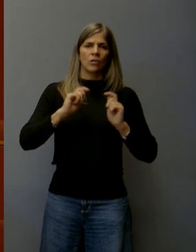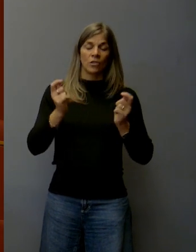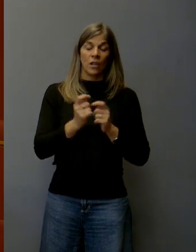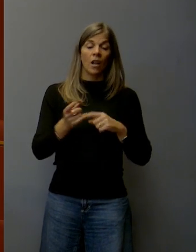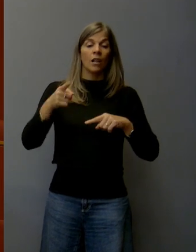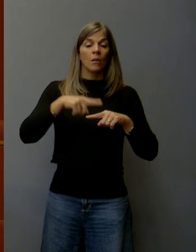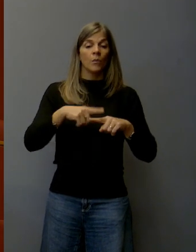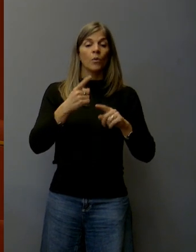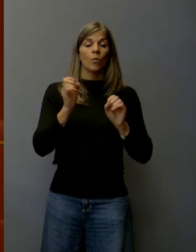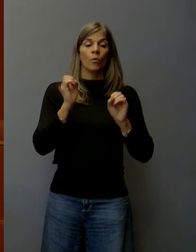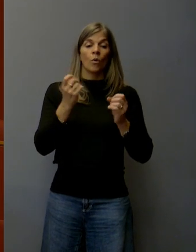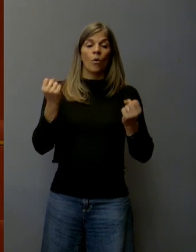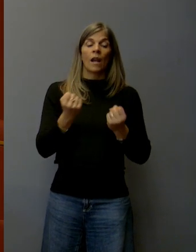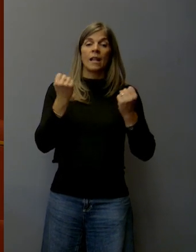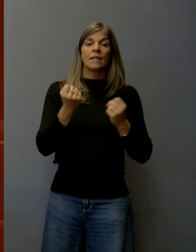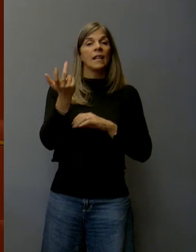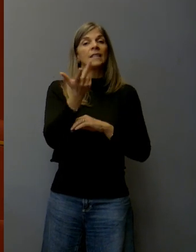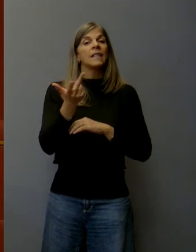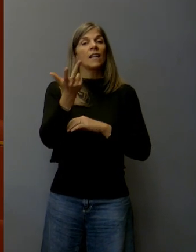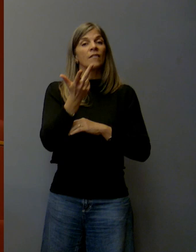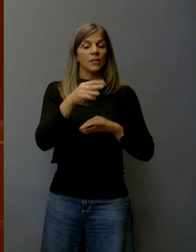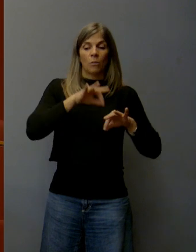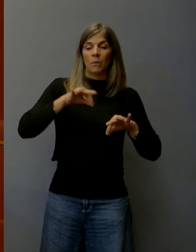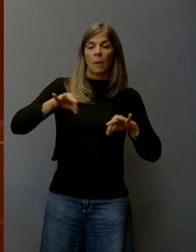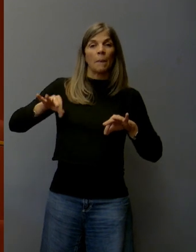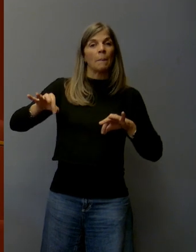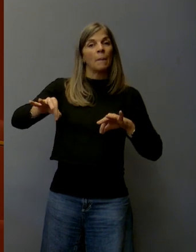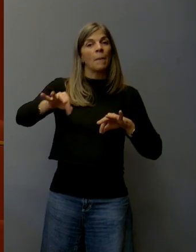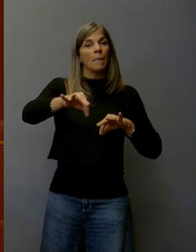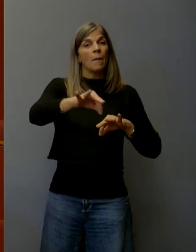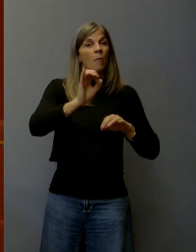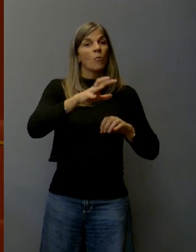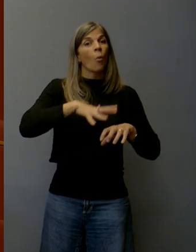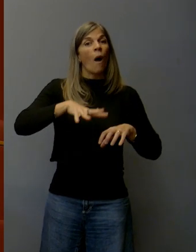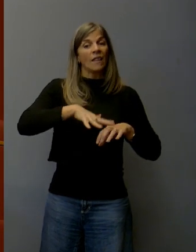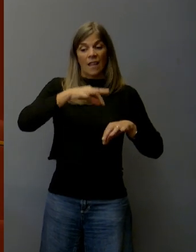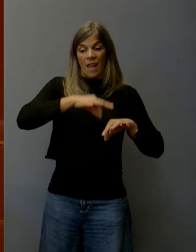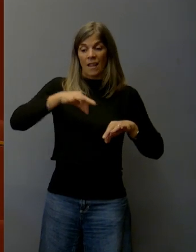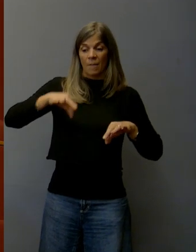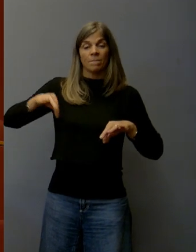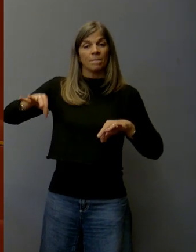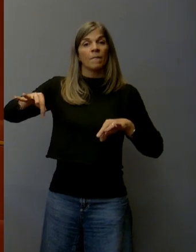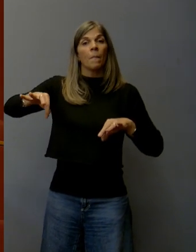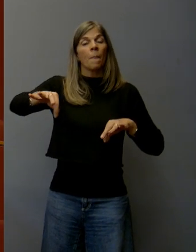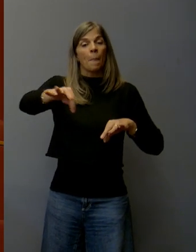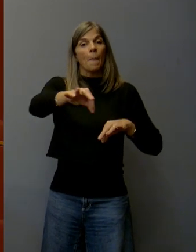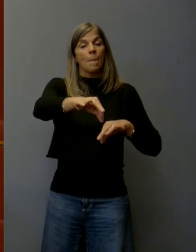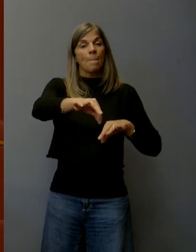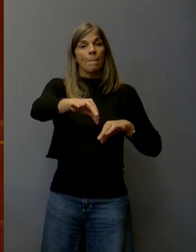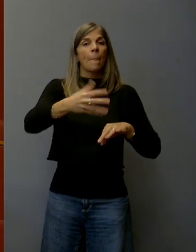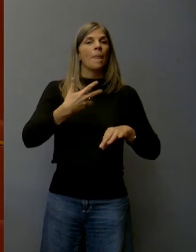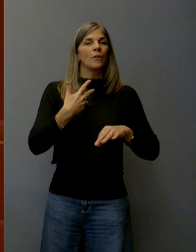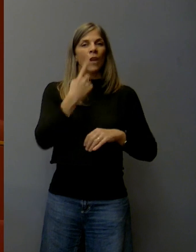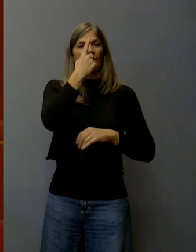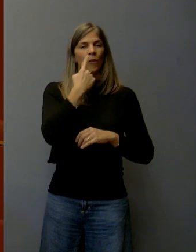il servizio sul territorio presso I municipi le case di quartiere In modo tale che ogni quartiere all'interno di ciascun edificio di Municipio